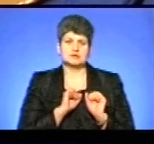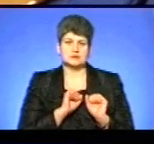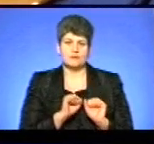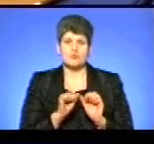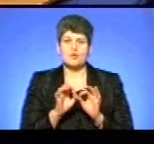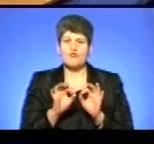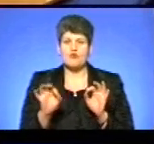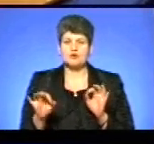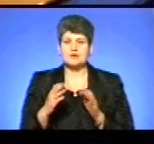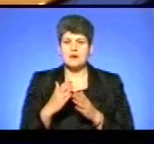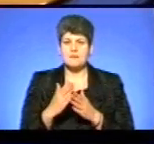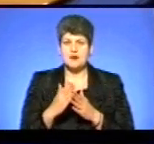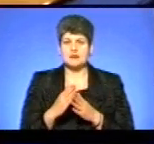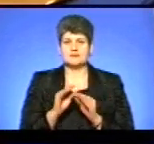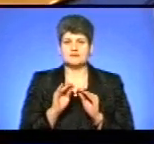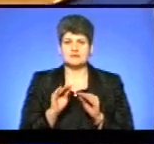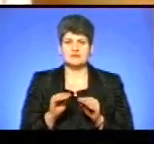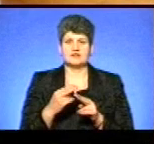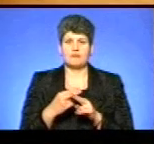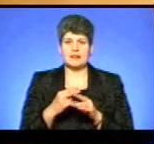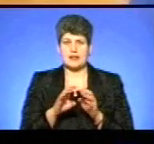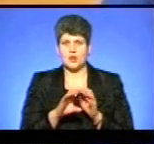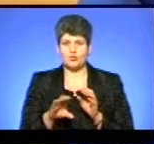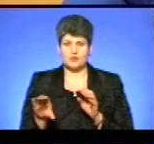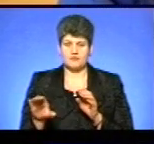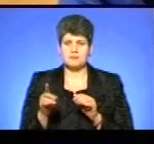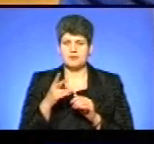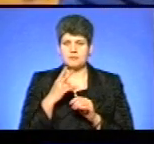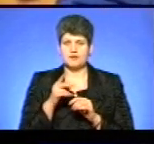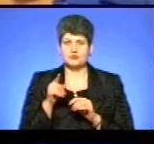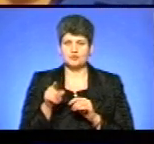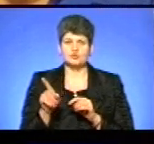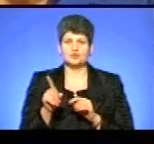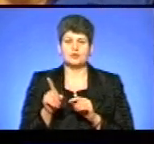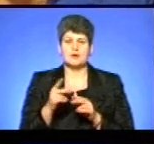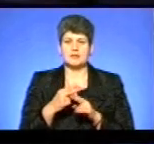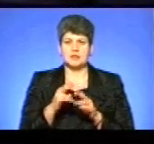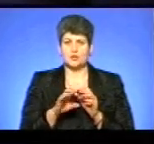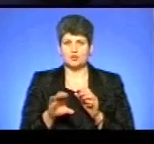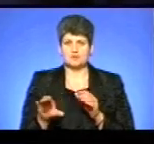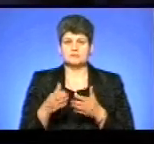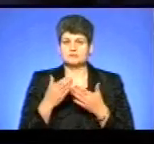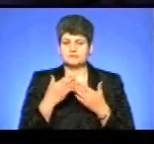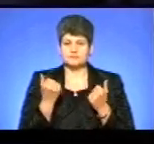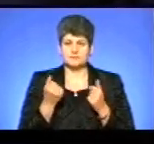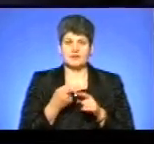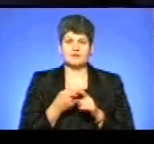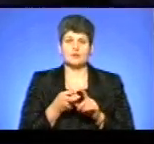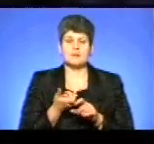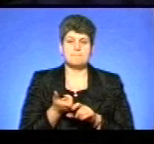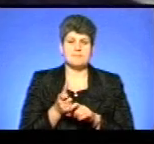вона має влаштовуватись в металорукавах. Ми бачимо, що тут металорукав відсутній. Через